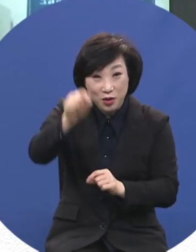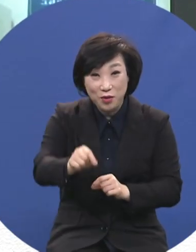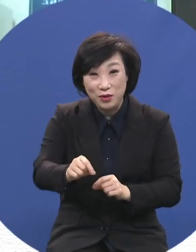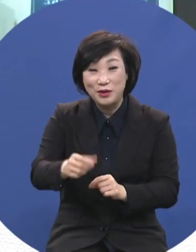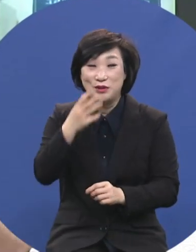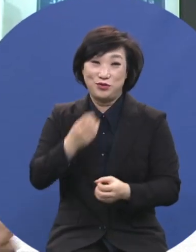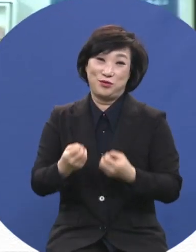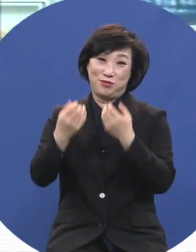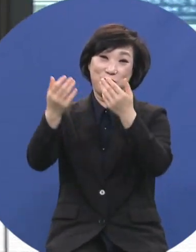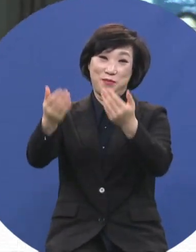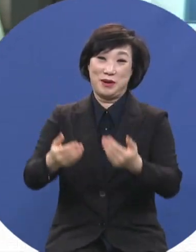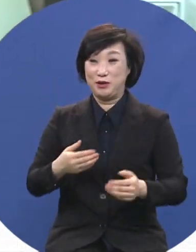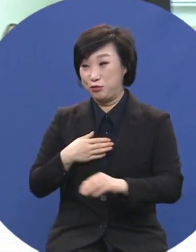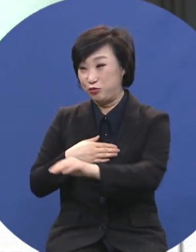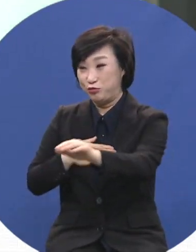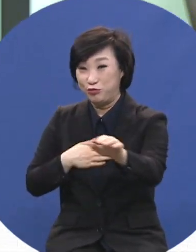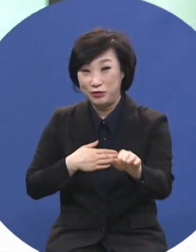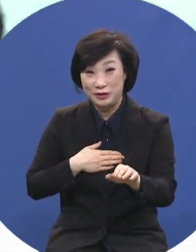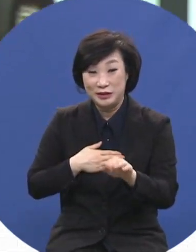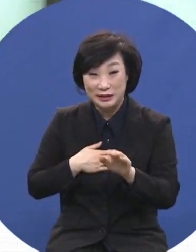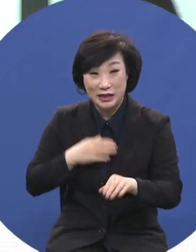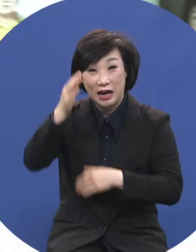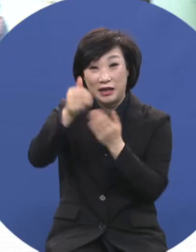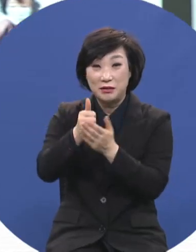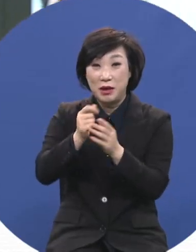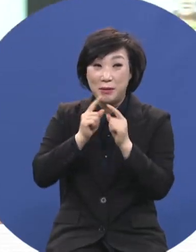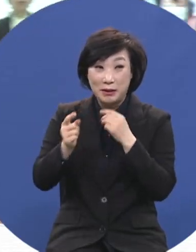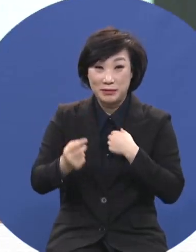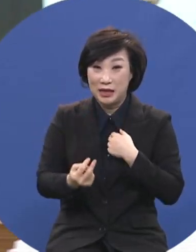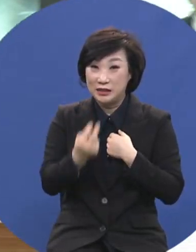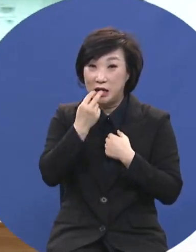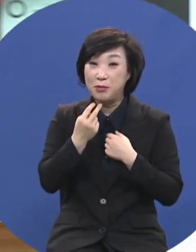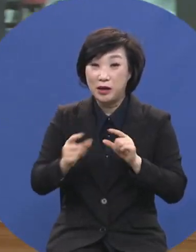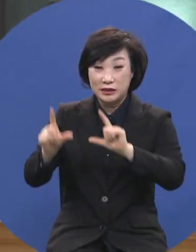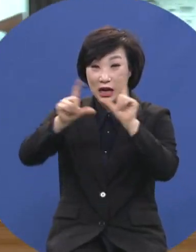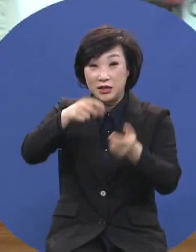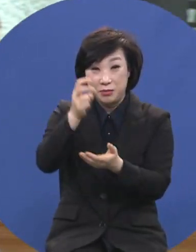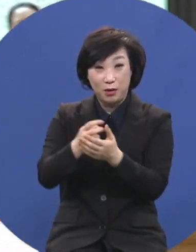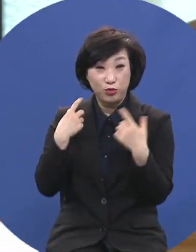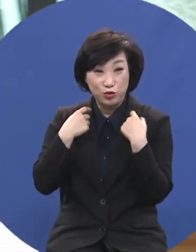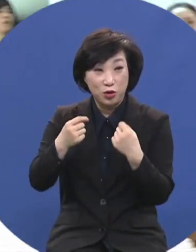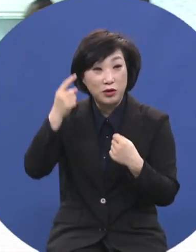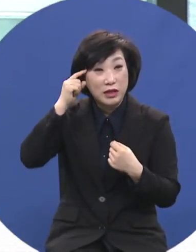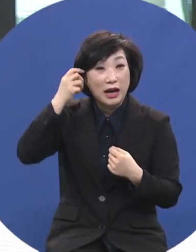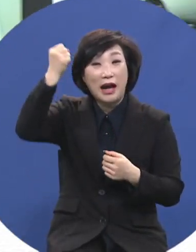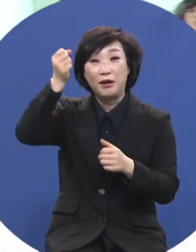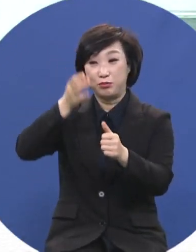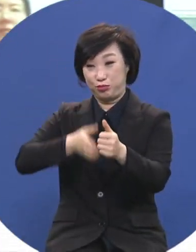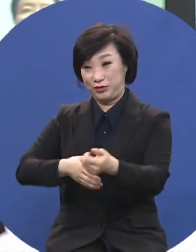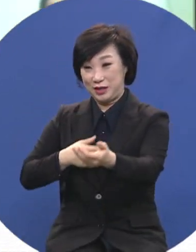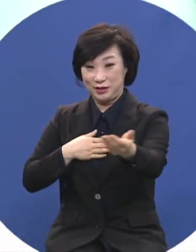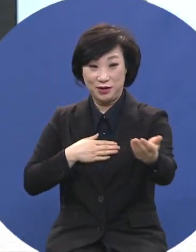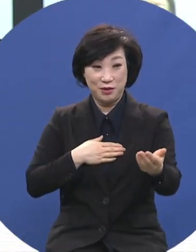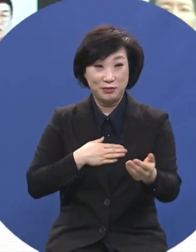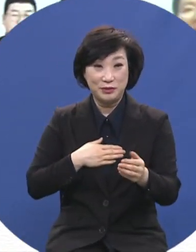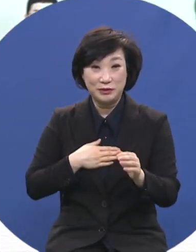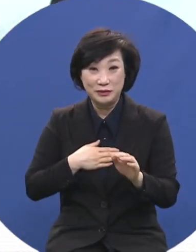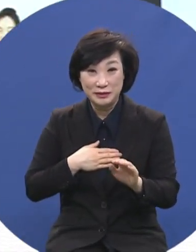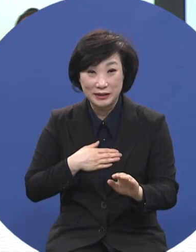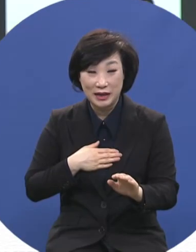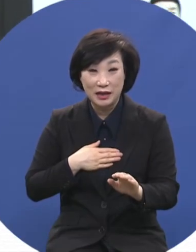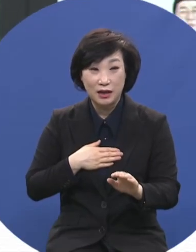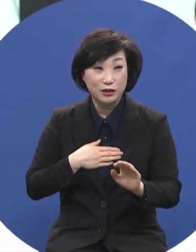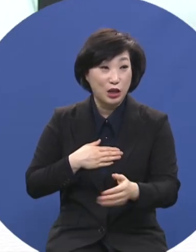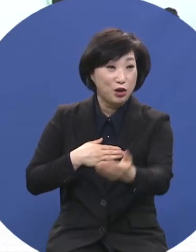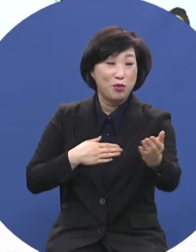신령한 축복이라 이 말이요. 하나님 말씀을 내 생명에 사는 질서 유지로 받아들여라 이 말입니다.